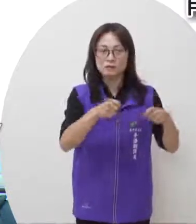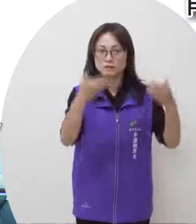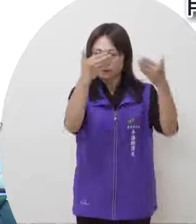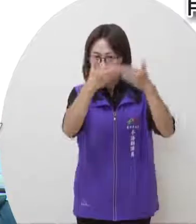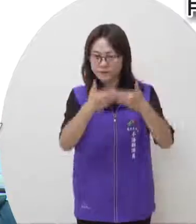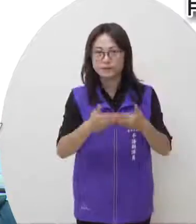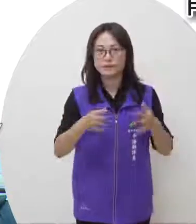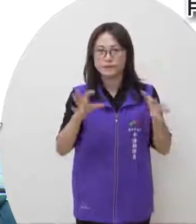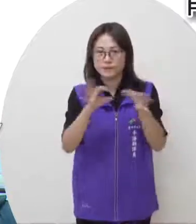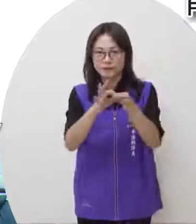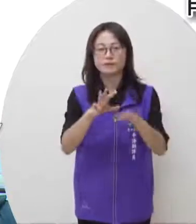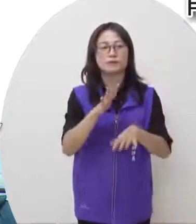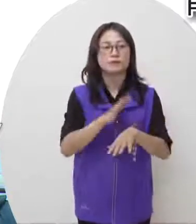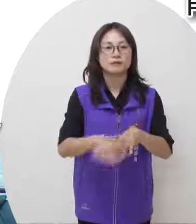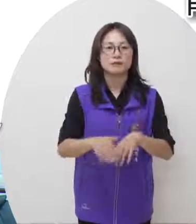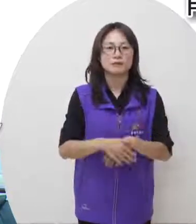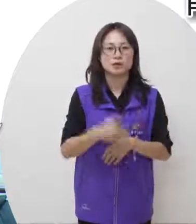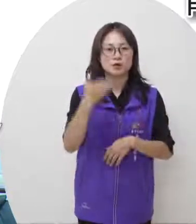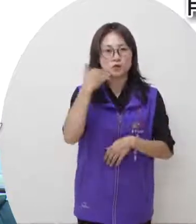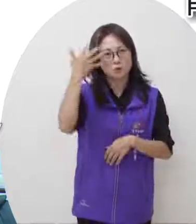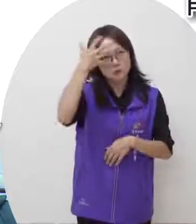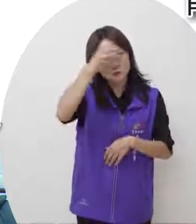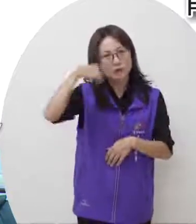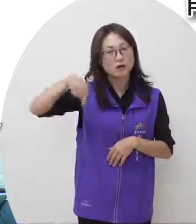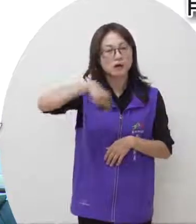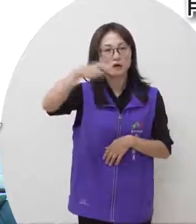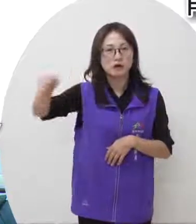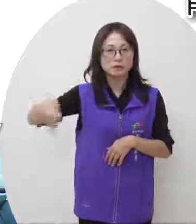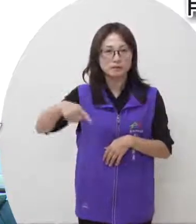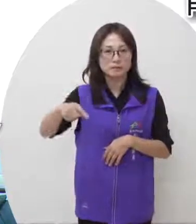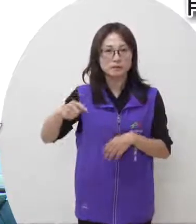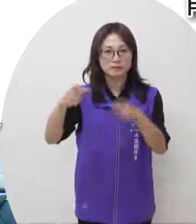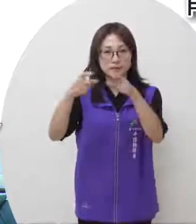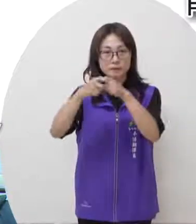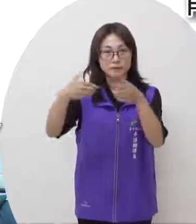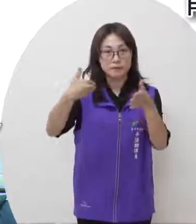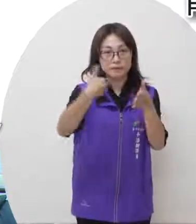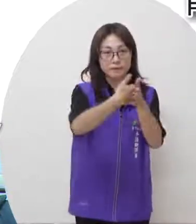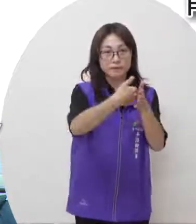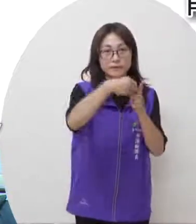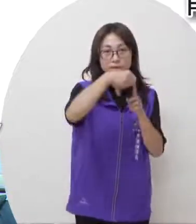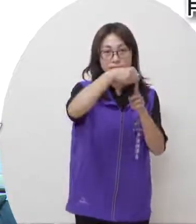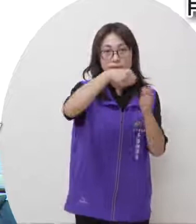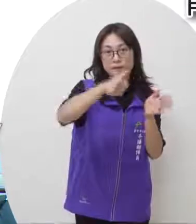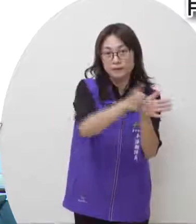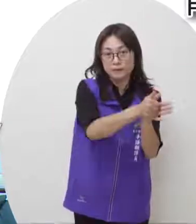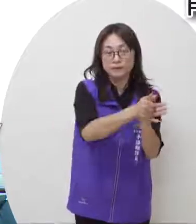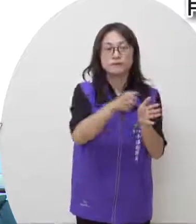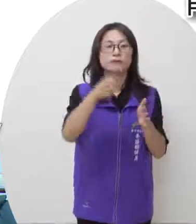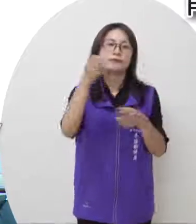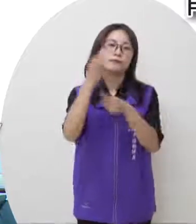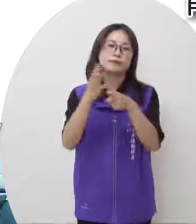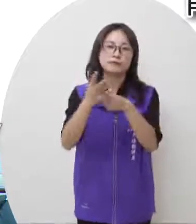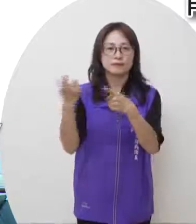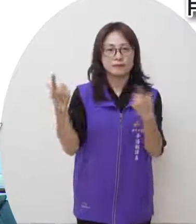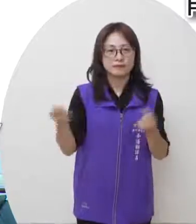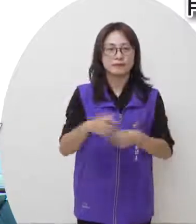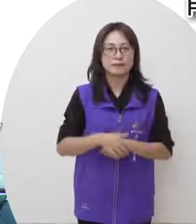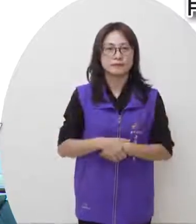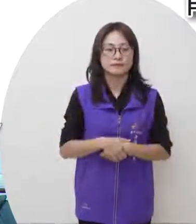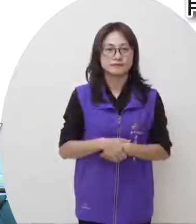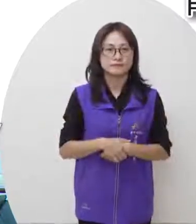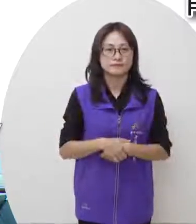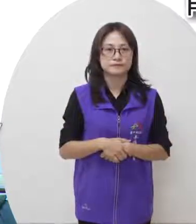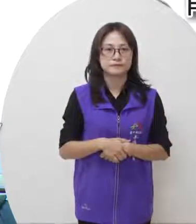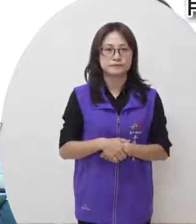心卡，他去搭公车也会一样享受相关的双十优惠哦。那非市民的部分基本上就会回复到